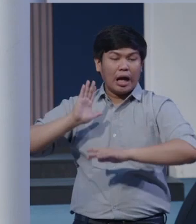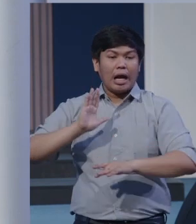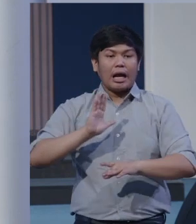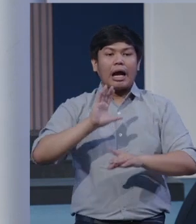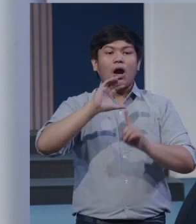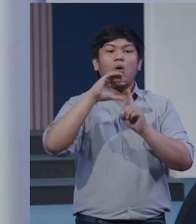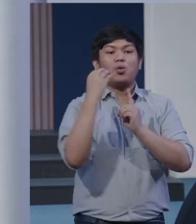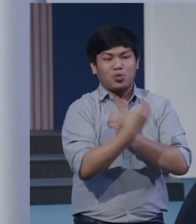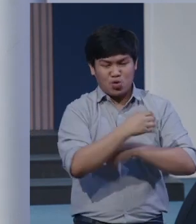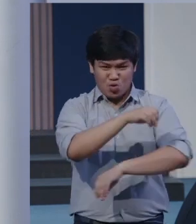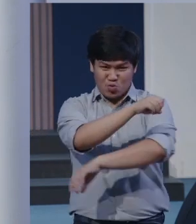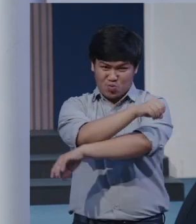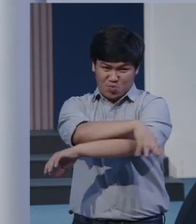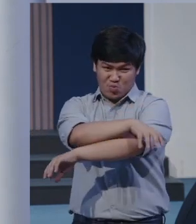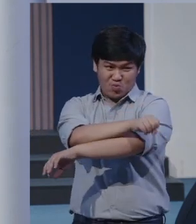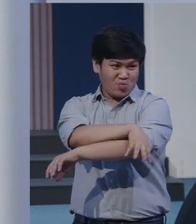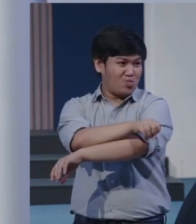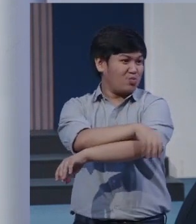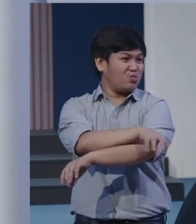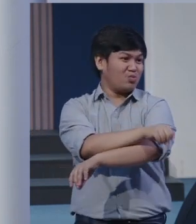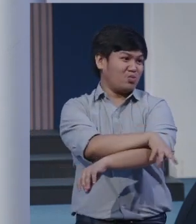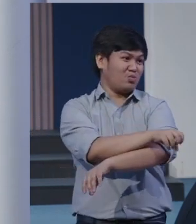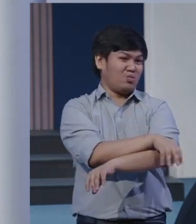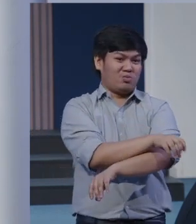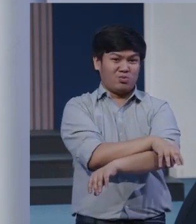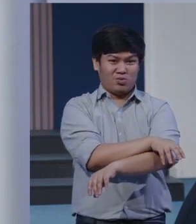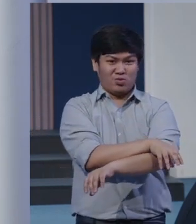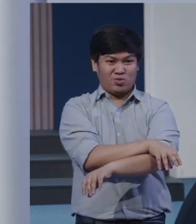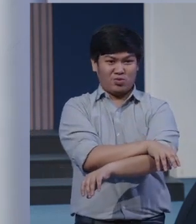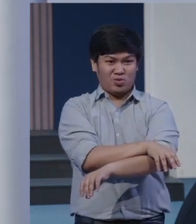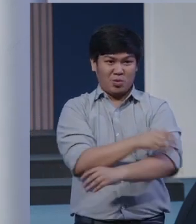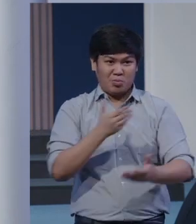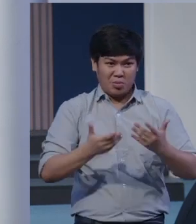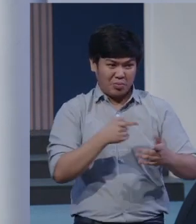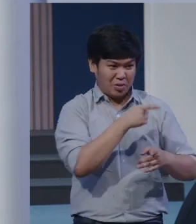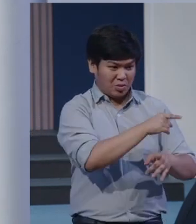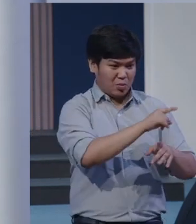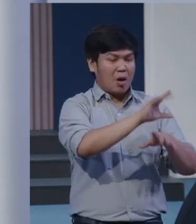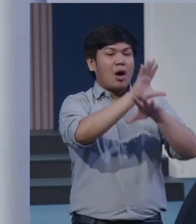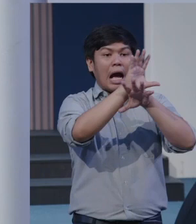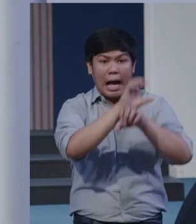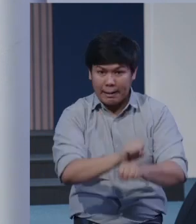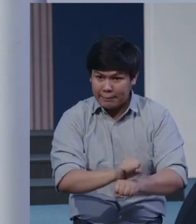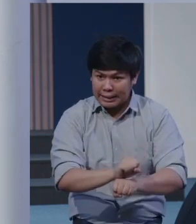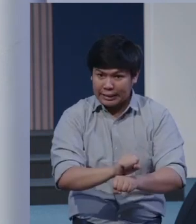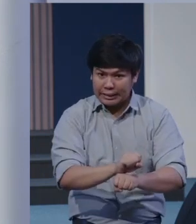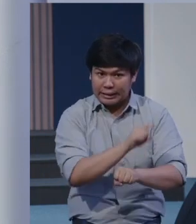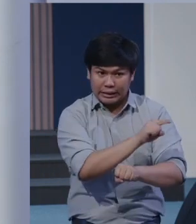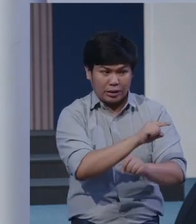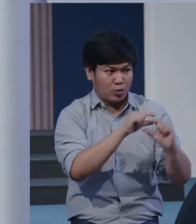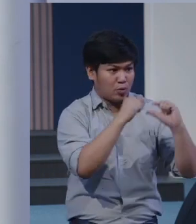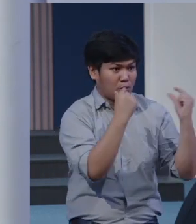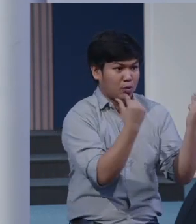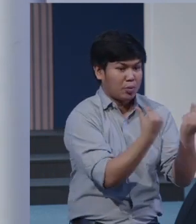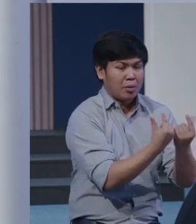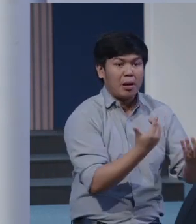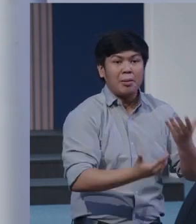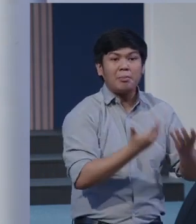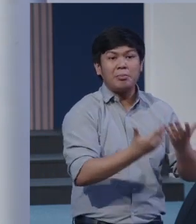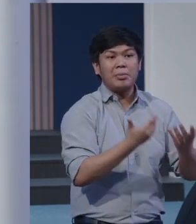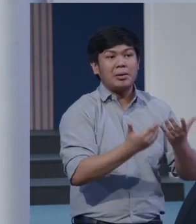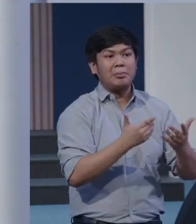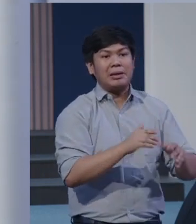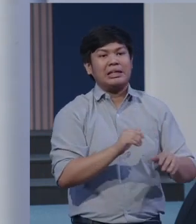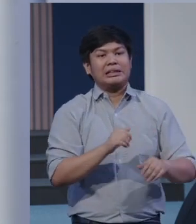pagkatao siguro napakadali sa kanila ang magsinungaling sa isa't isa alam natin to kasi hindi ba napakadali